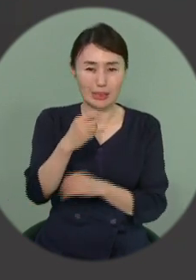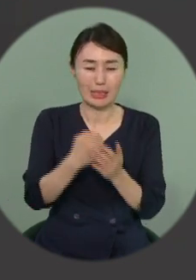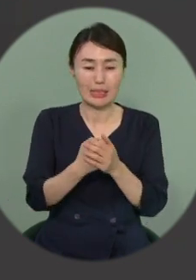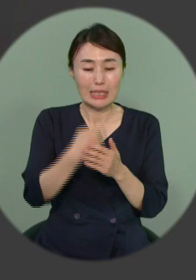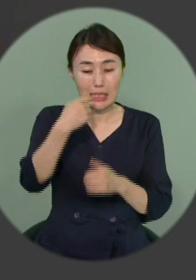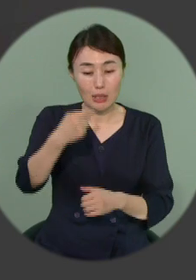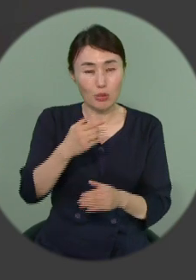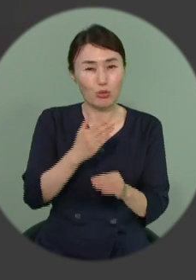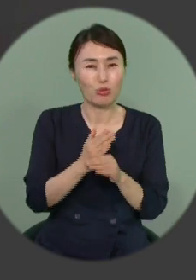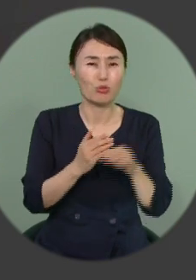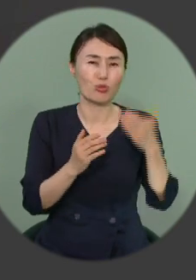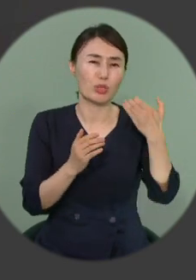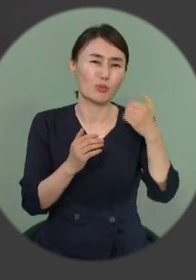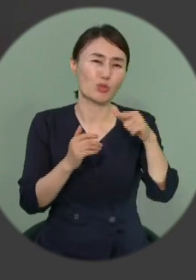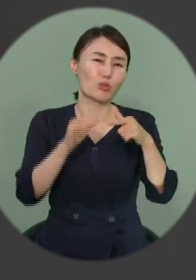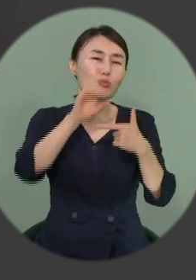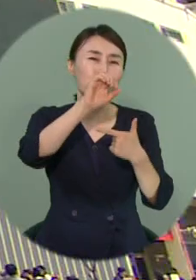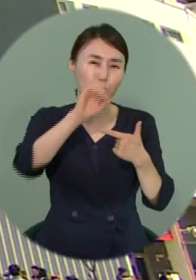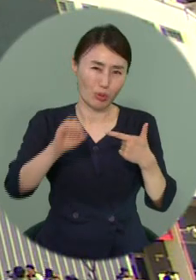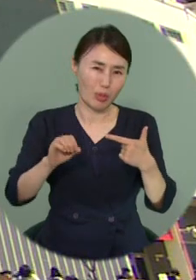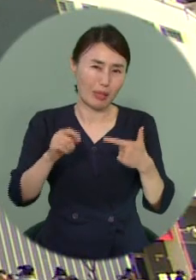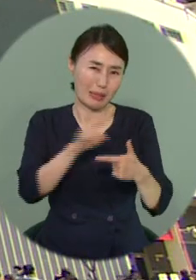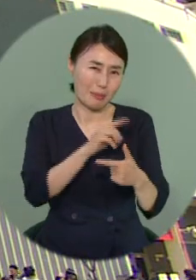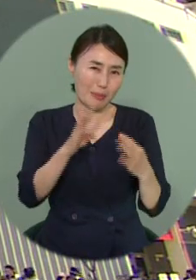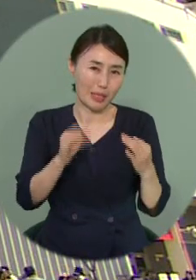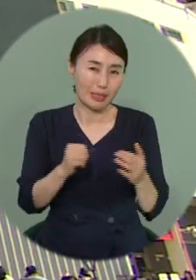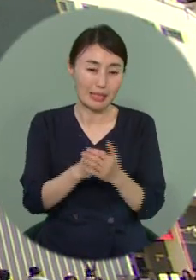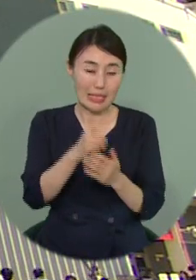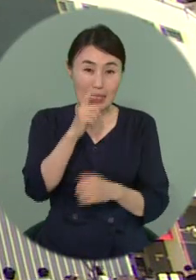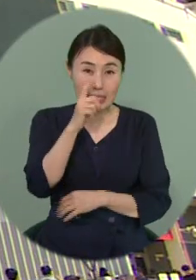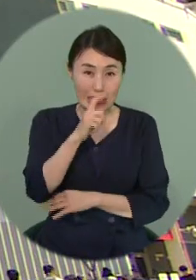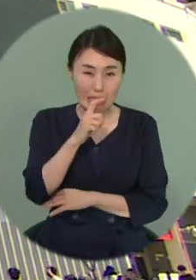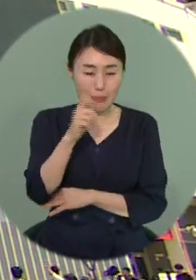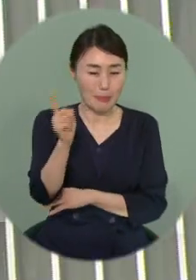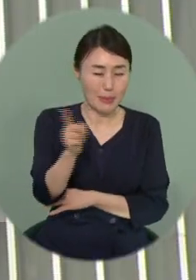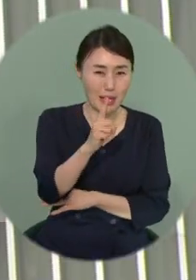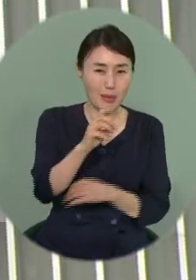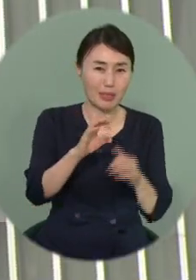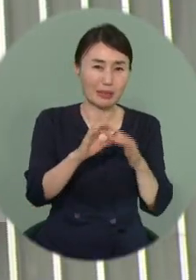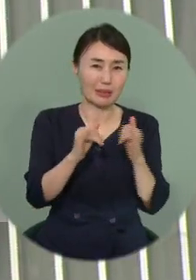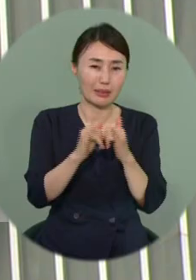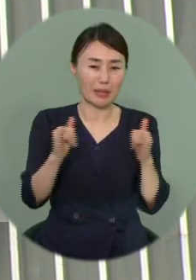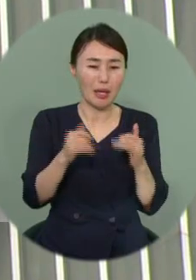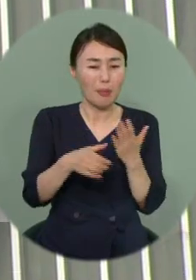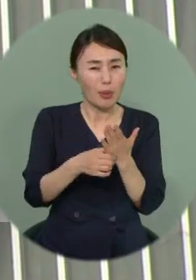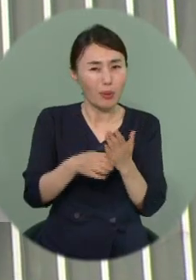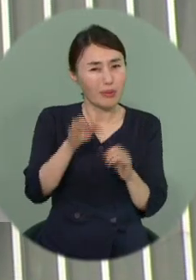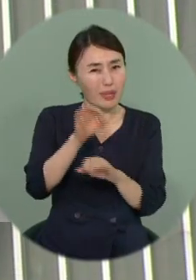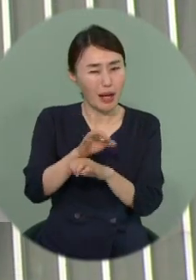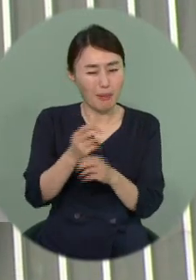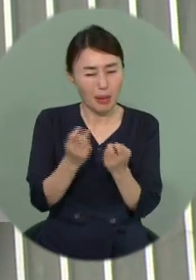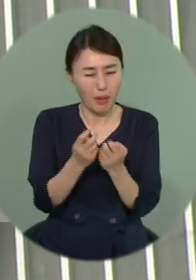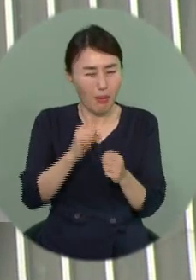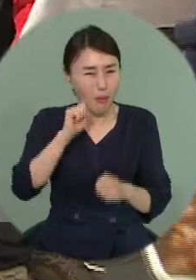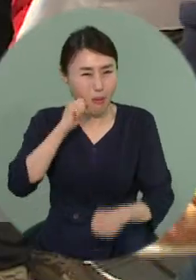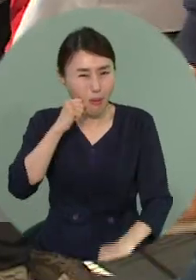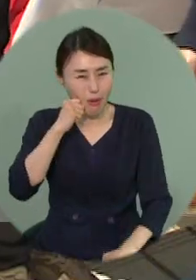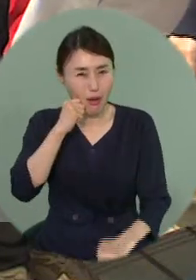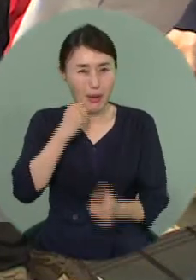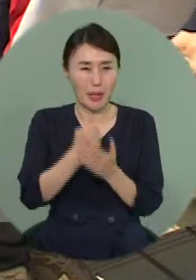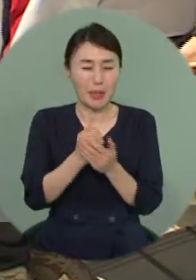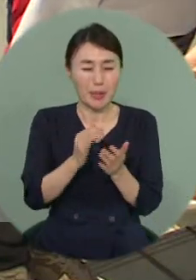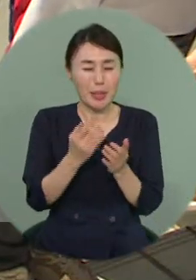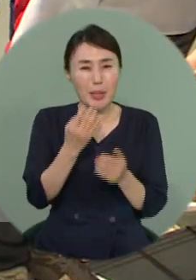96% 이상을 차지했습니다 기아타이거즈 관계자는 구매 절차를 복잡하게 하는 등 안표 근절